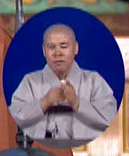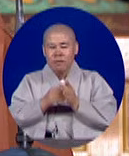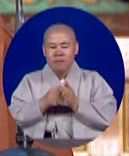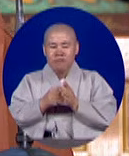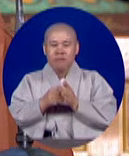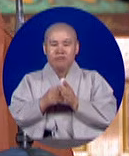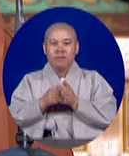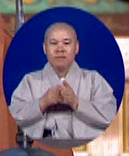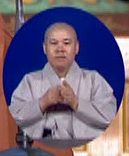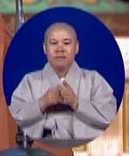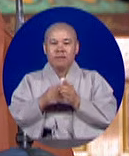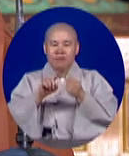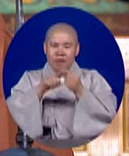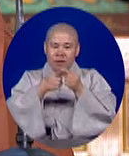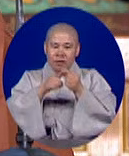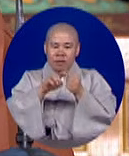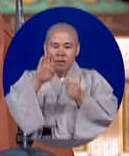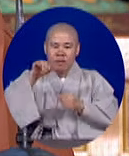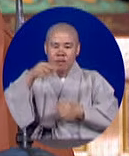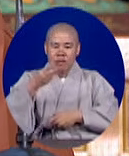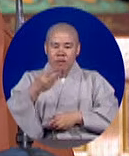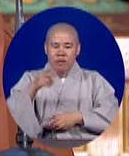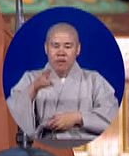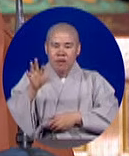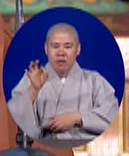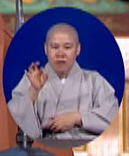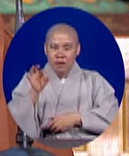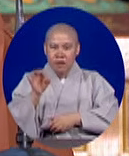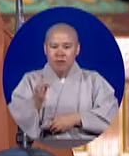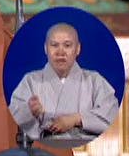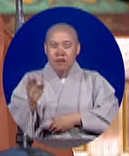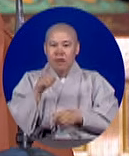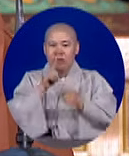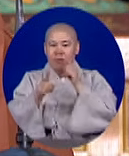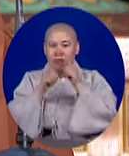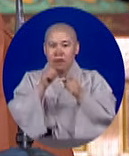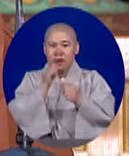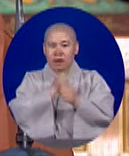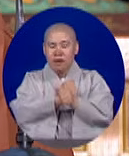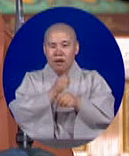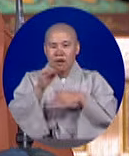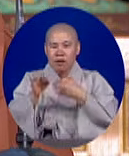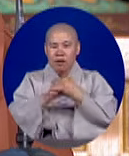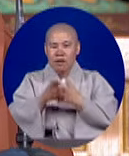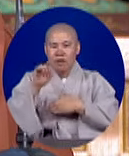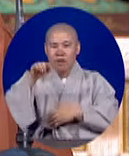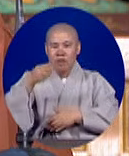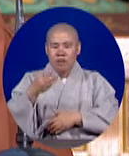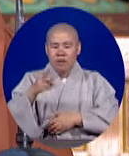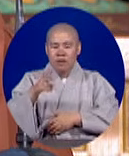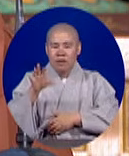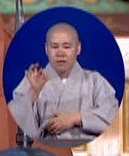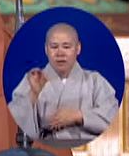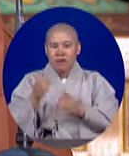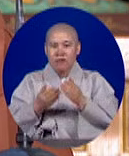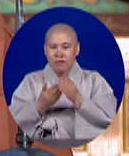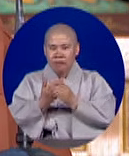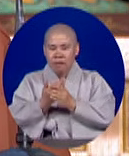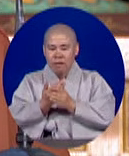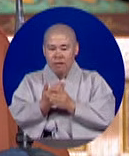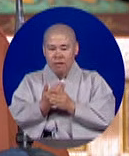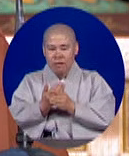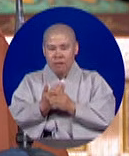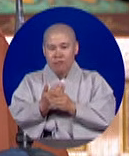그래서 글자는 불생인데 벌써 말을 했다라고 하면 불생하면 말이 생긴 거잖아요. 그